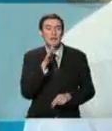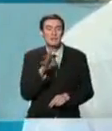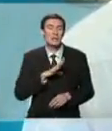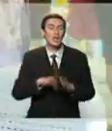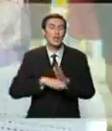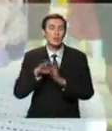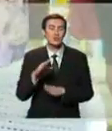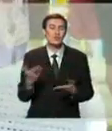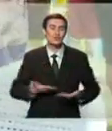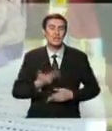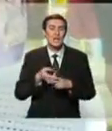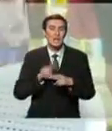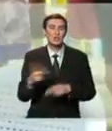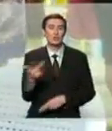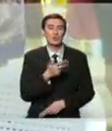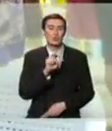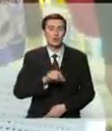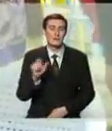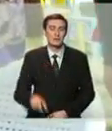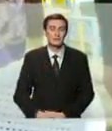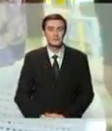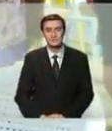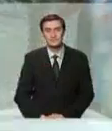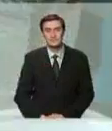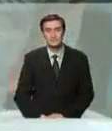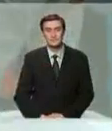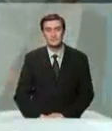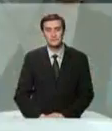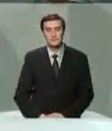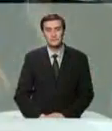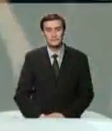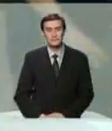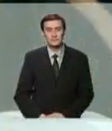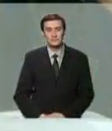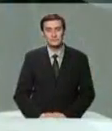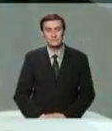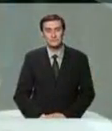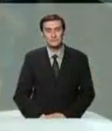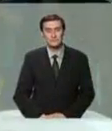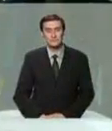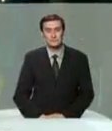лучшими в жизни этих троих. Юлия Гончар, Массимилиано Вольпе, Хабар, Италия.